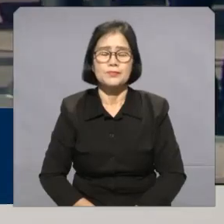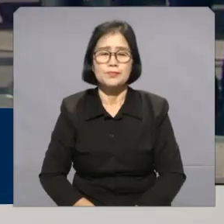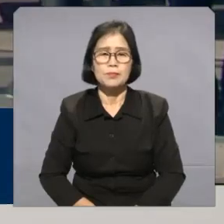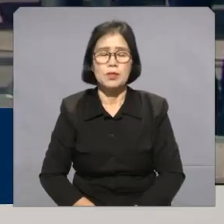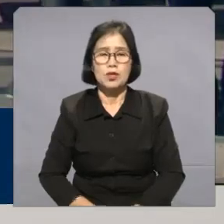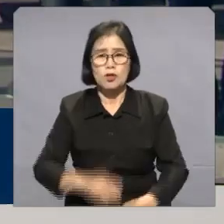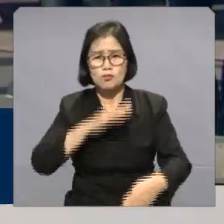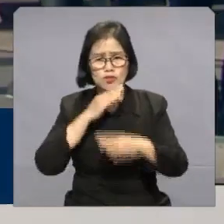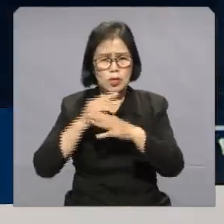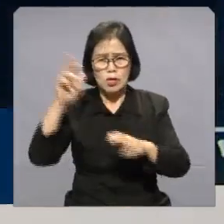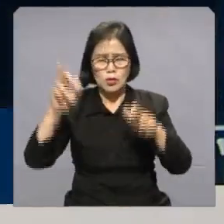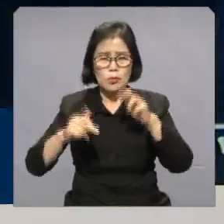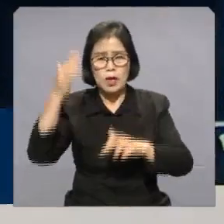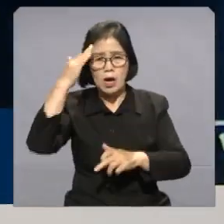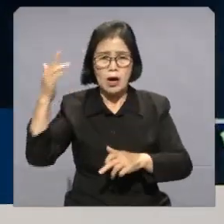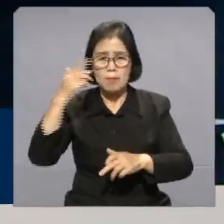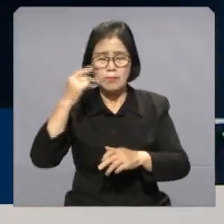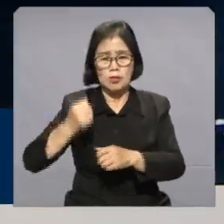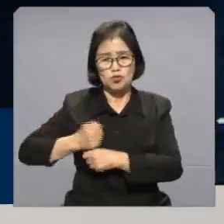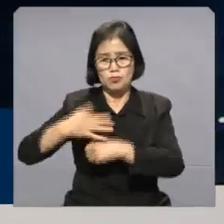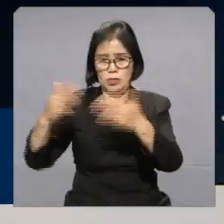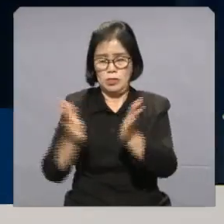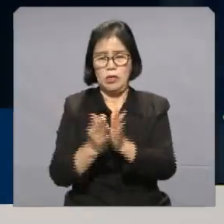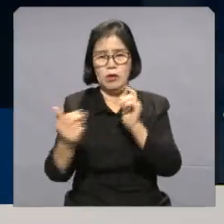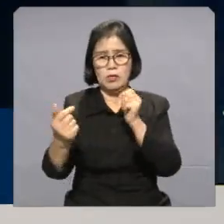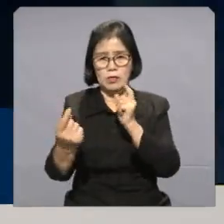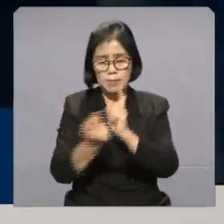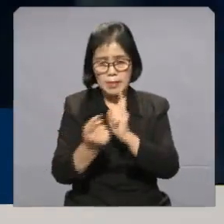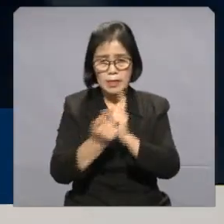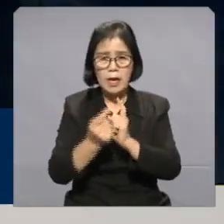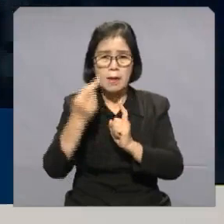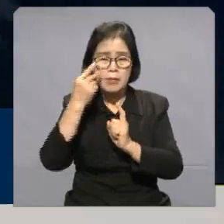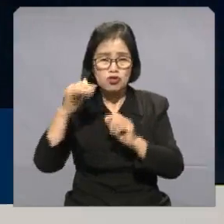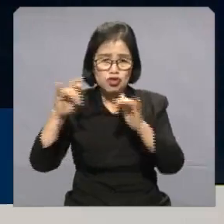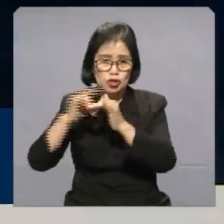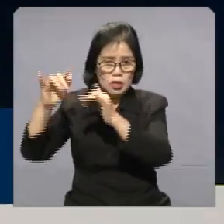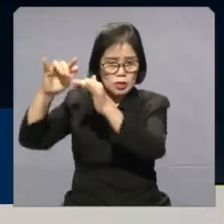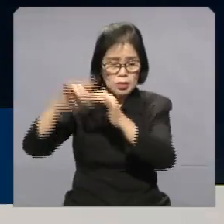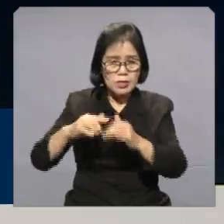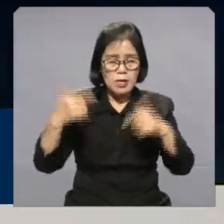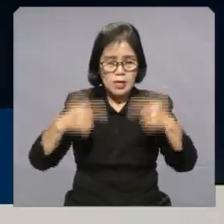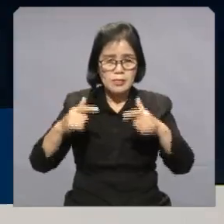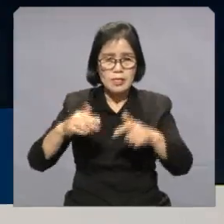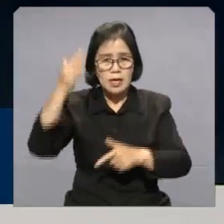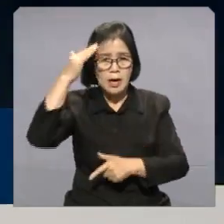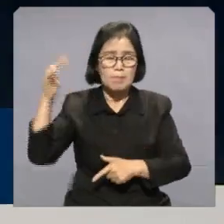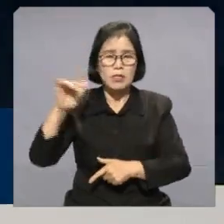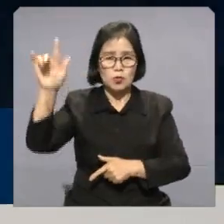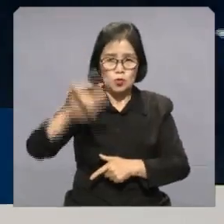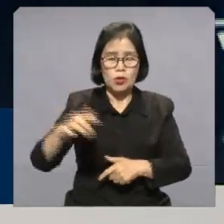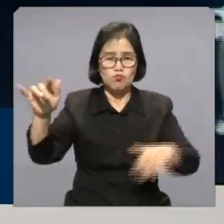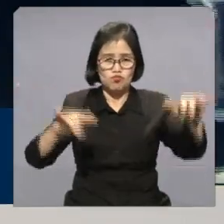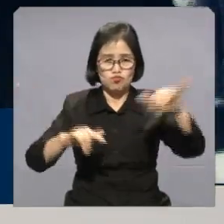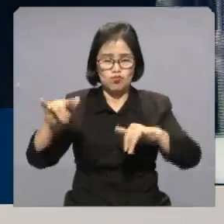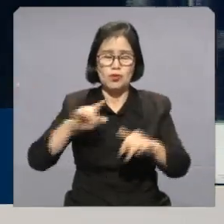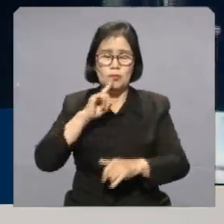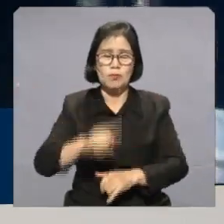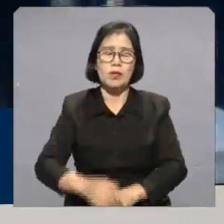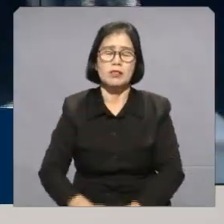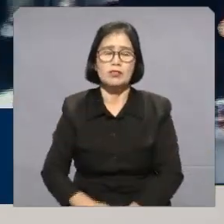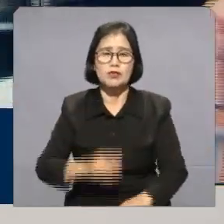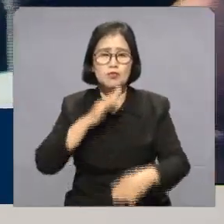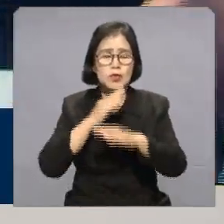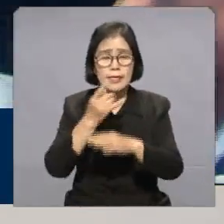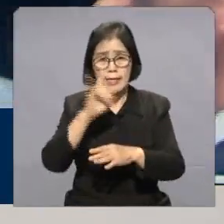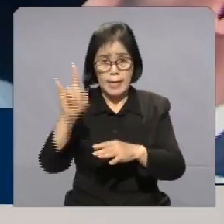고조되는 북한 도발에 한미 국방장관이 만나 미국 전략 자산을 상시 배치 수준으로 한반도에 전개하기로 했습니다. 북한이